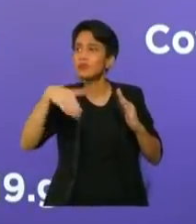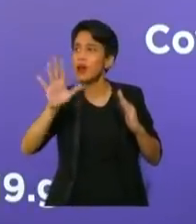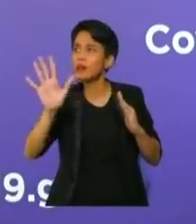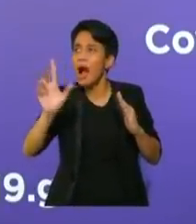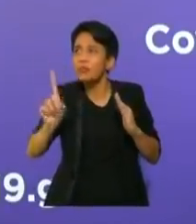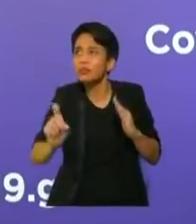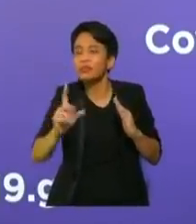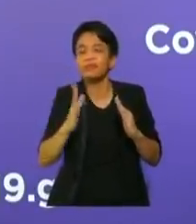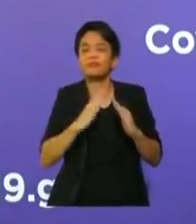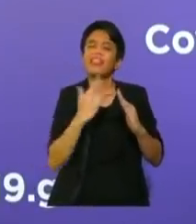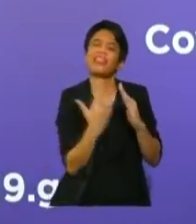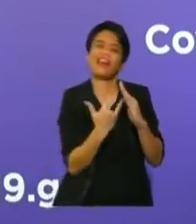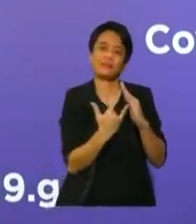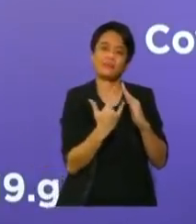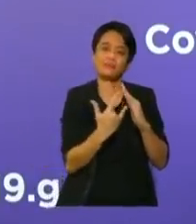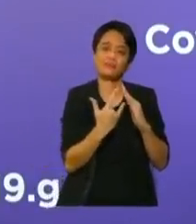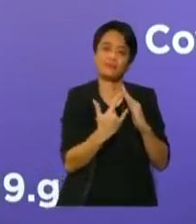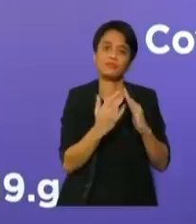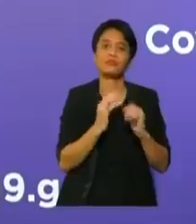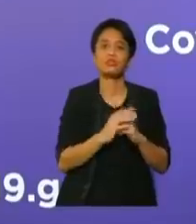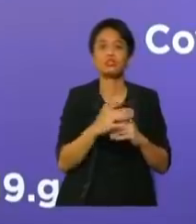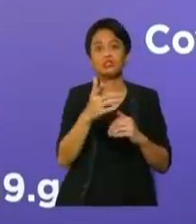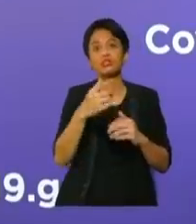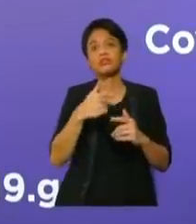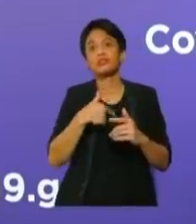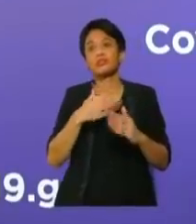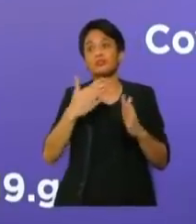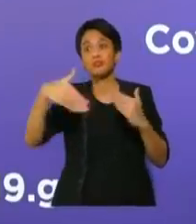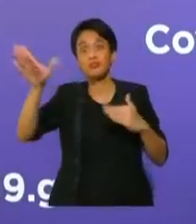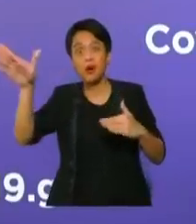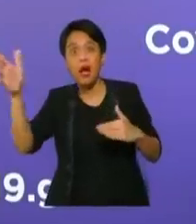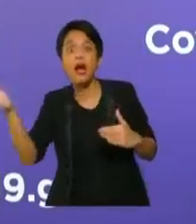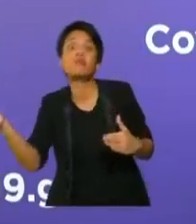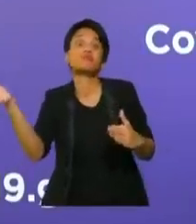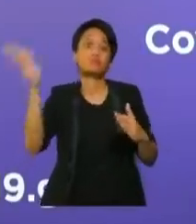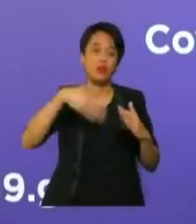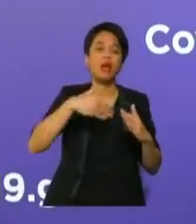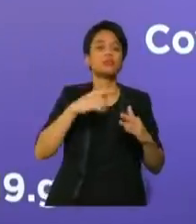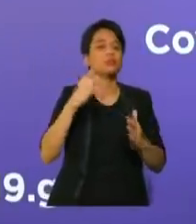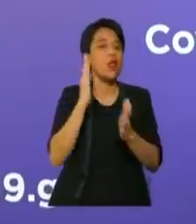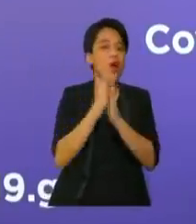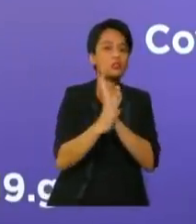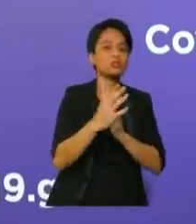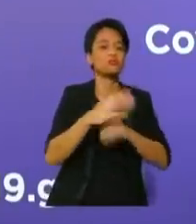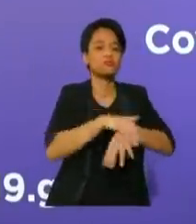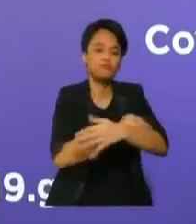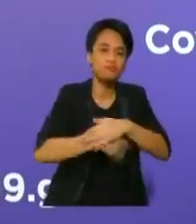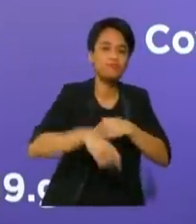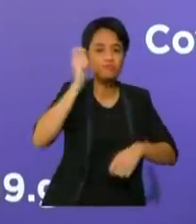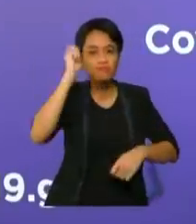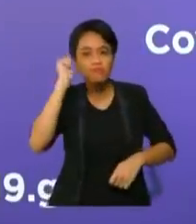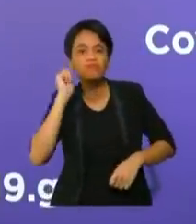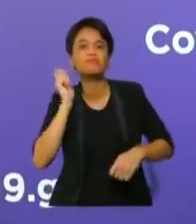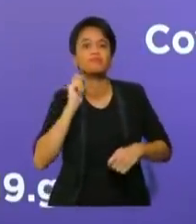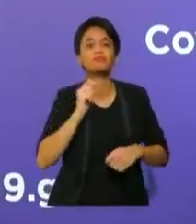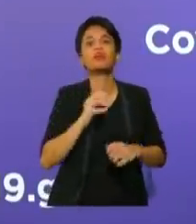kita kembali, segera kemudian kita membersihkan diri, kita harus melindungi keluarga kita yang ada di